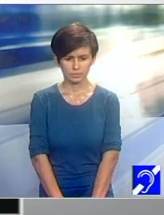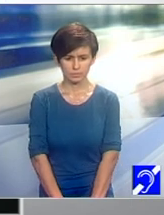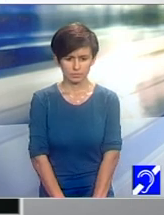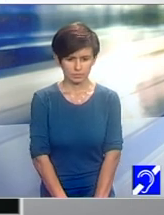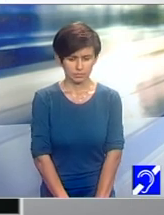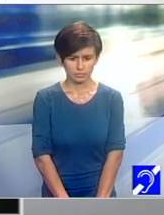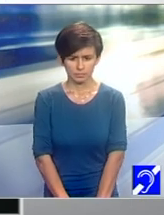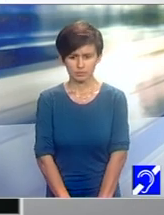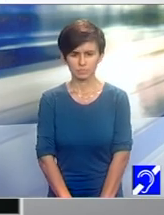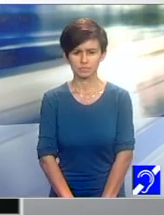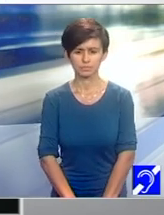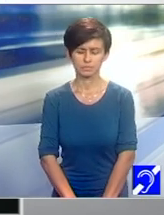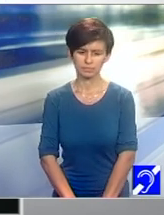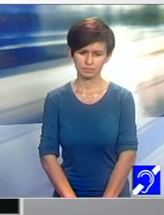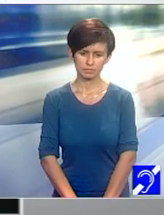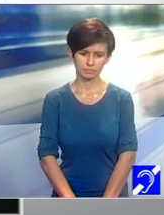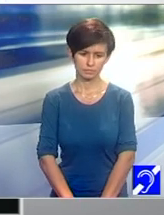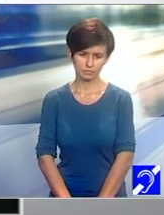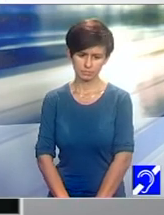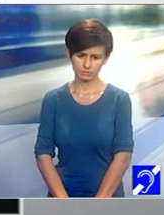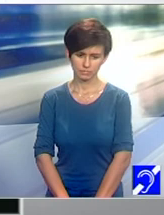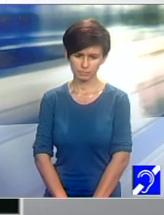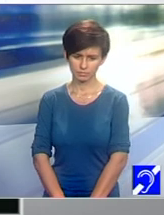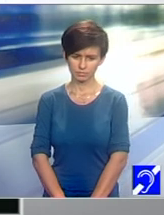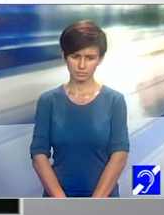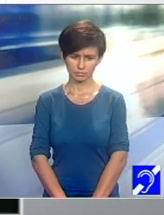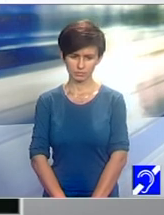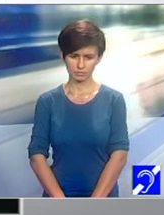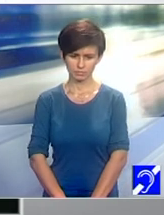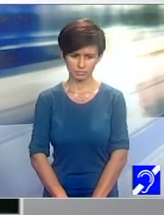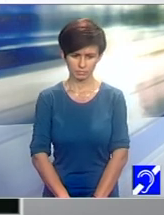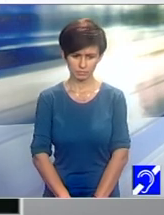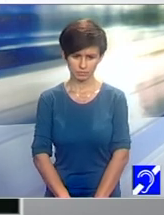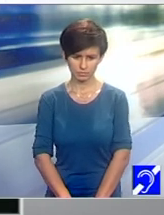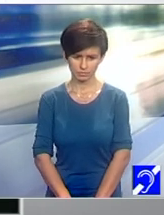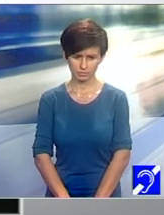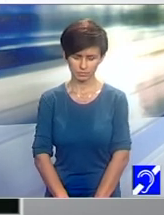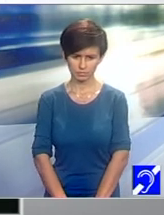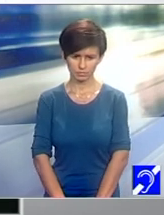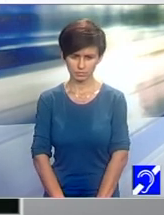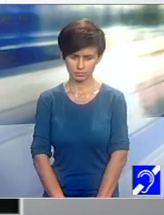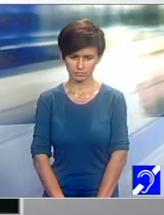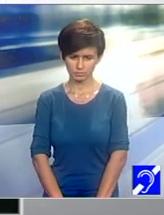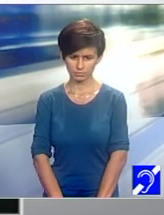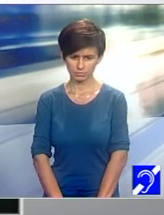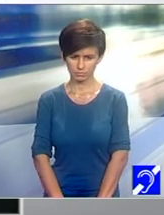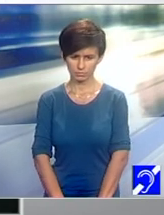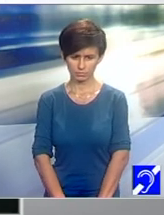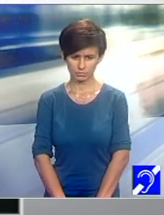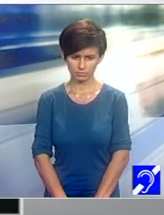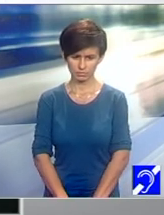penniless, very poor, but prospered very rapidly in Israel, in industry, in the